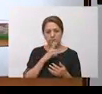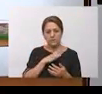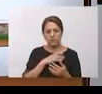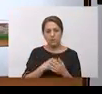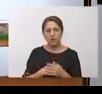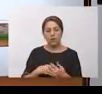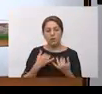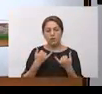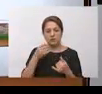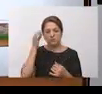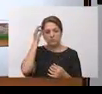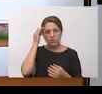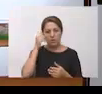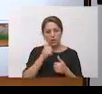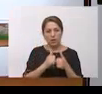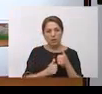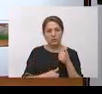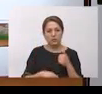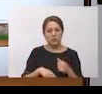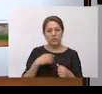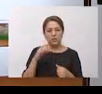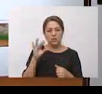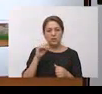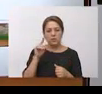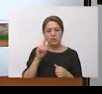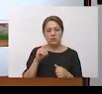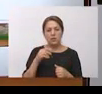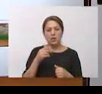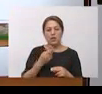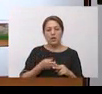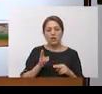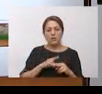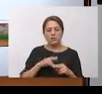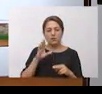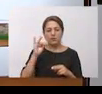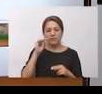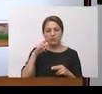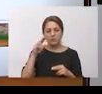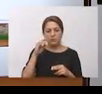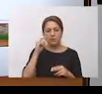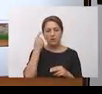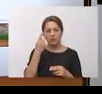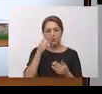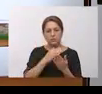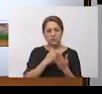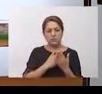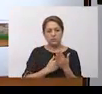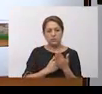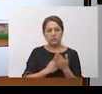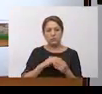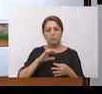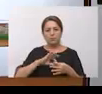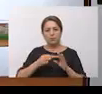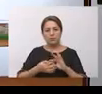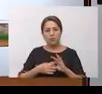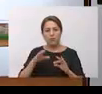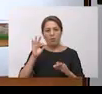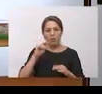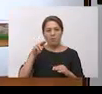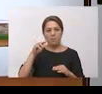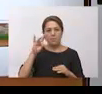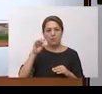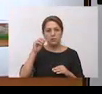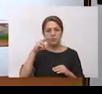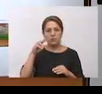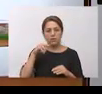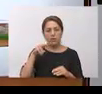Теперь вспомним каждый из этих видов односоставных предложений. Определенно личные содержат в